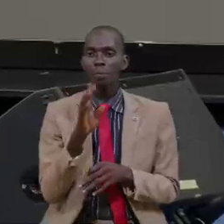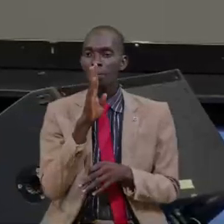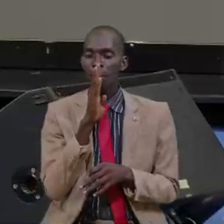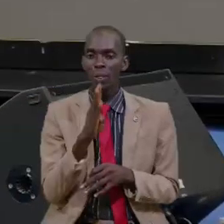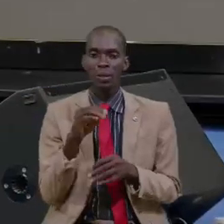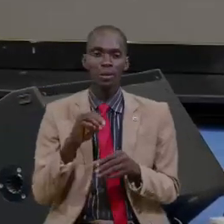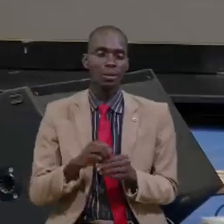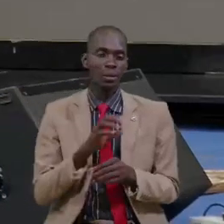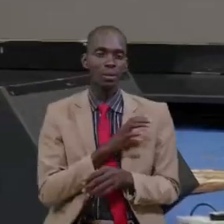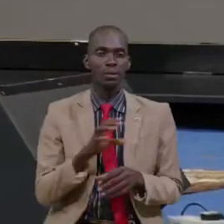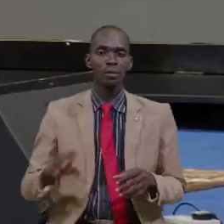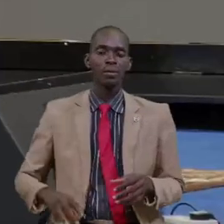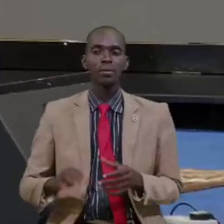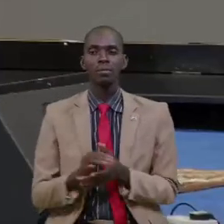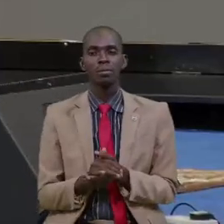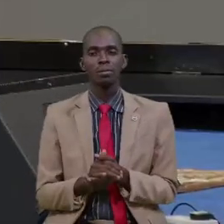Si quelqu'un est en Christ,